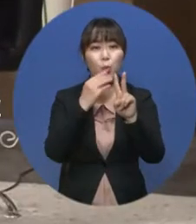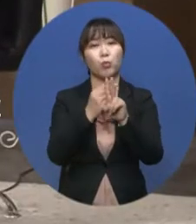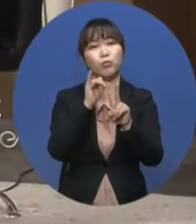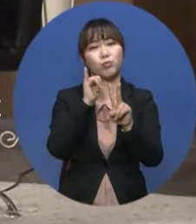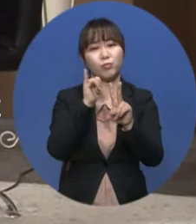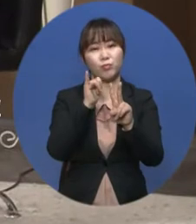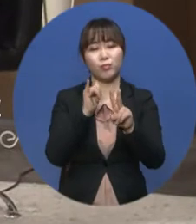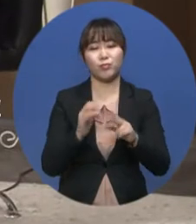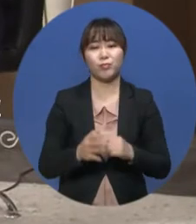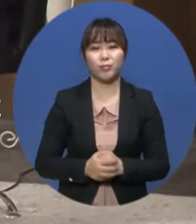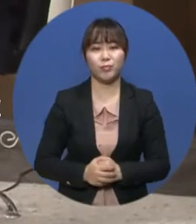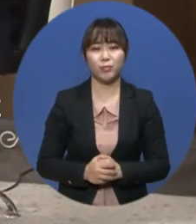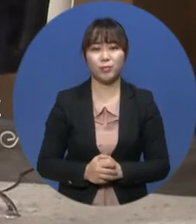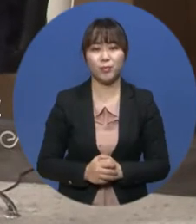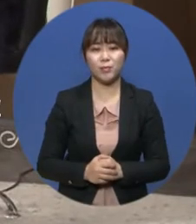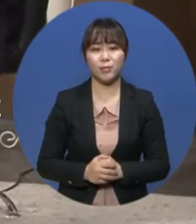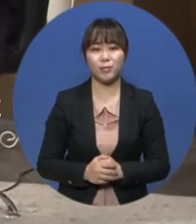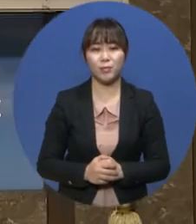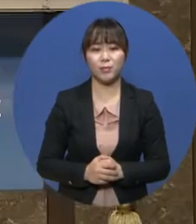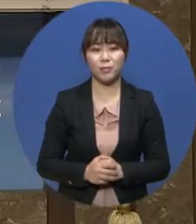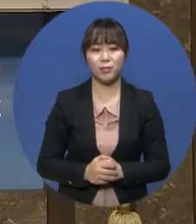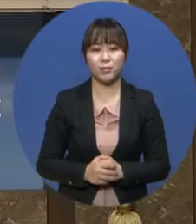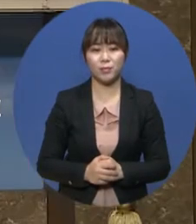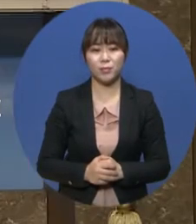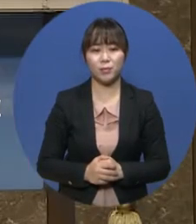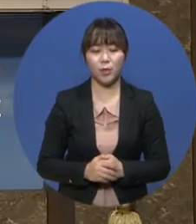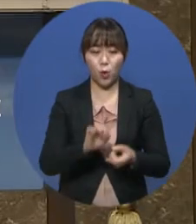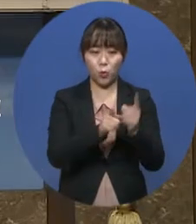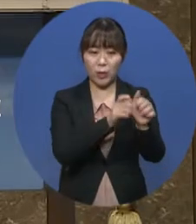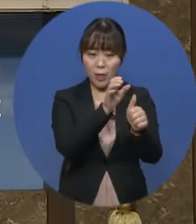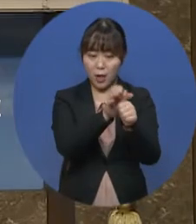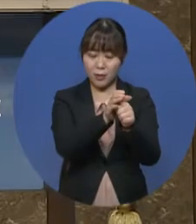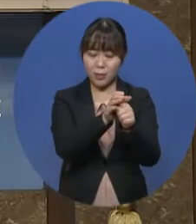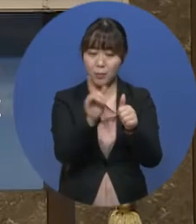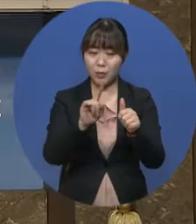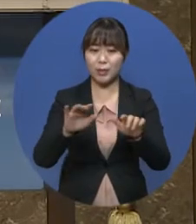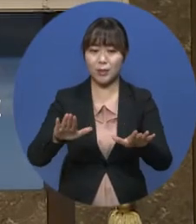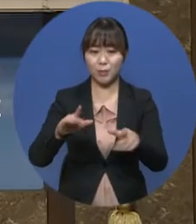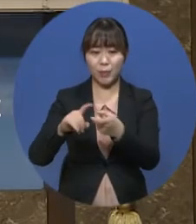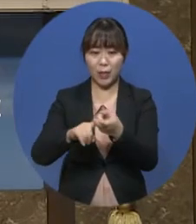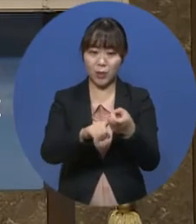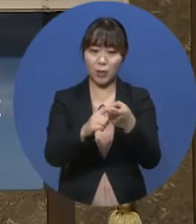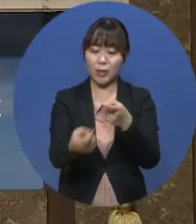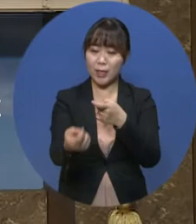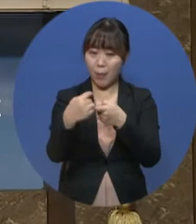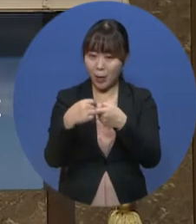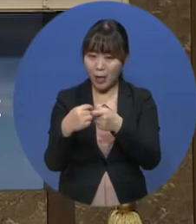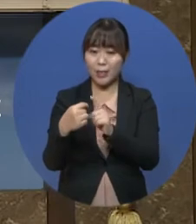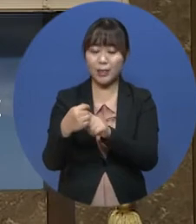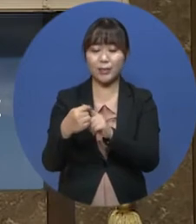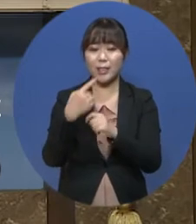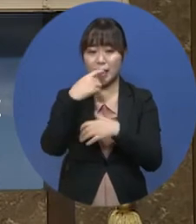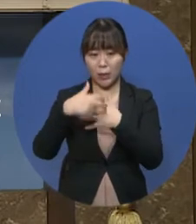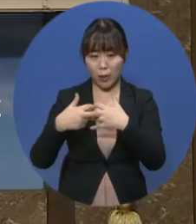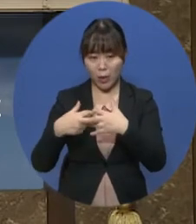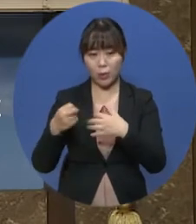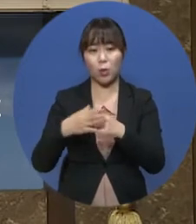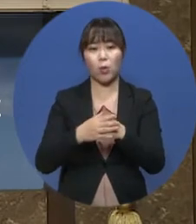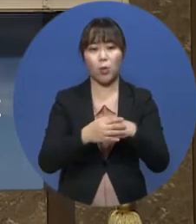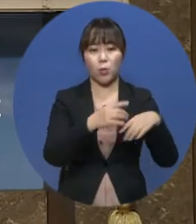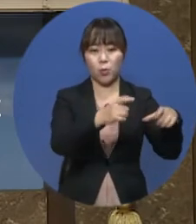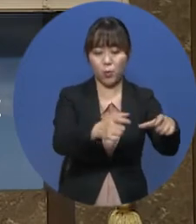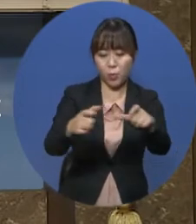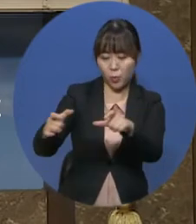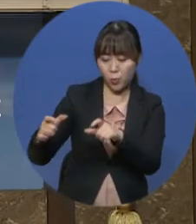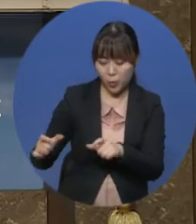있습니다 5 4 에 미타카 는 것은 이제 지금 네트워크를 참여하는 치과 들 이거 우리가 권역별로